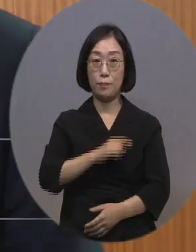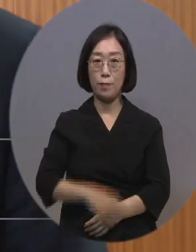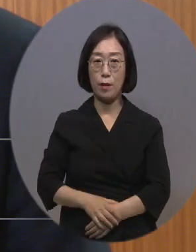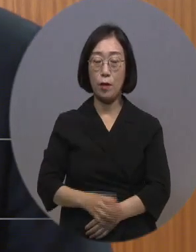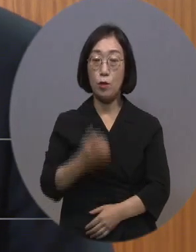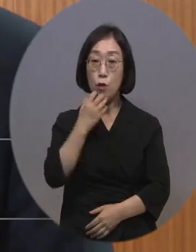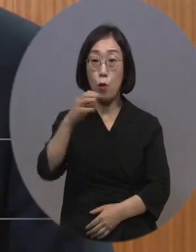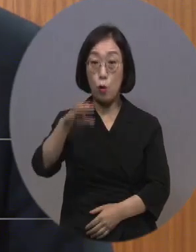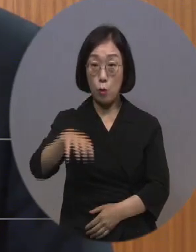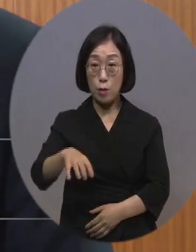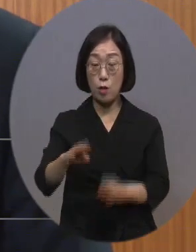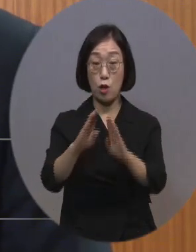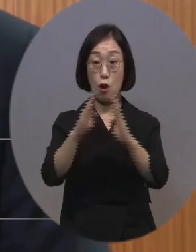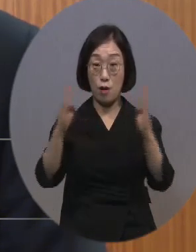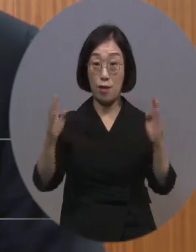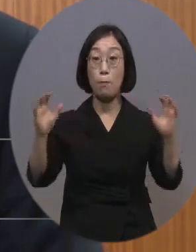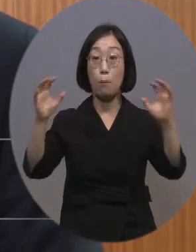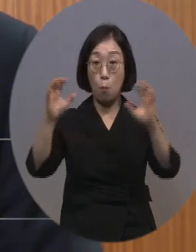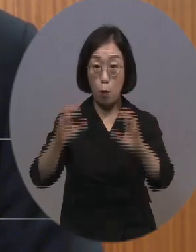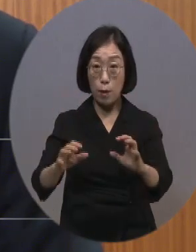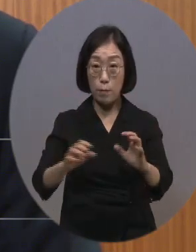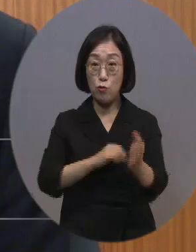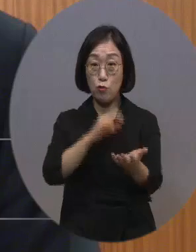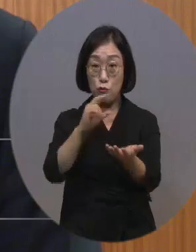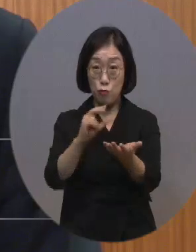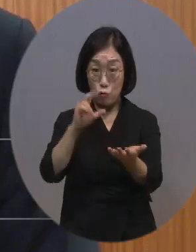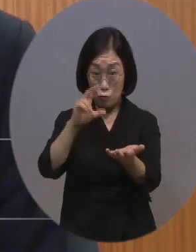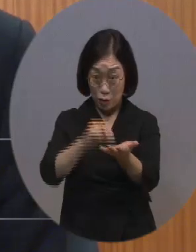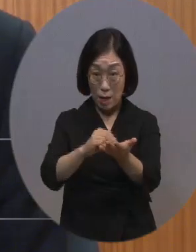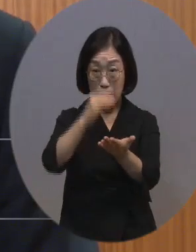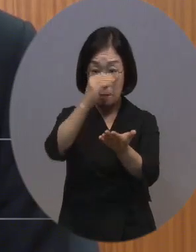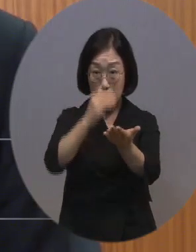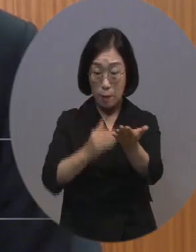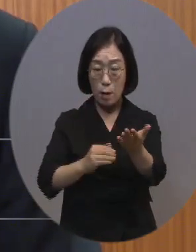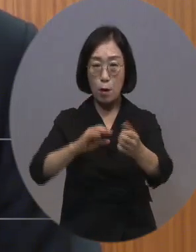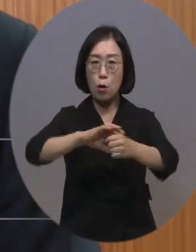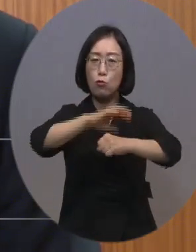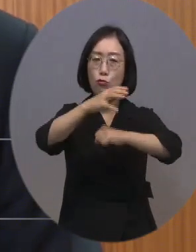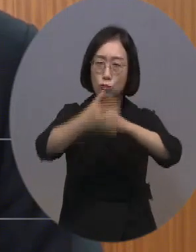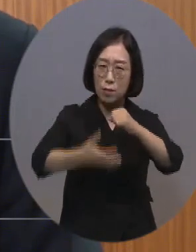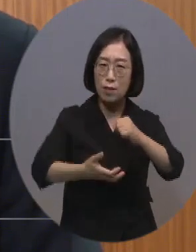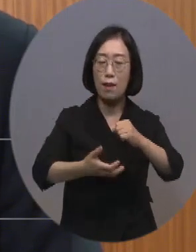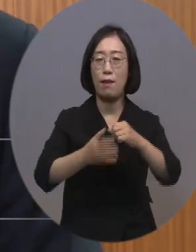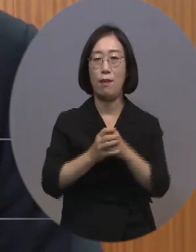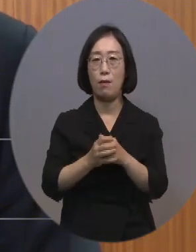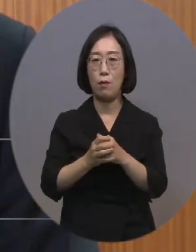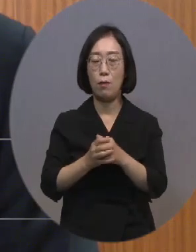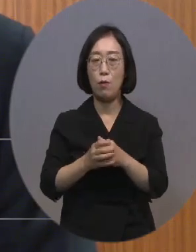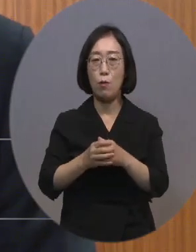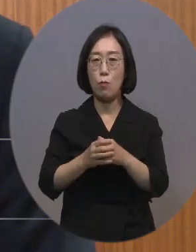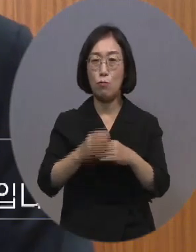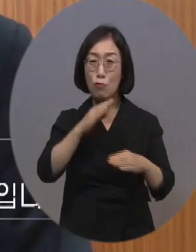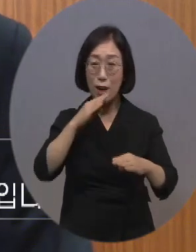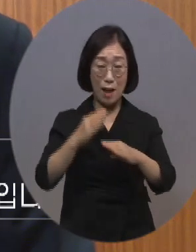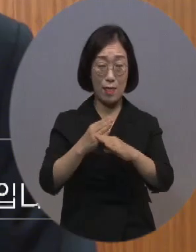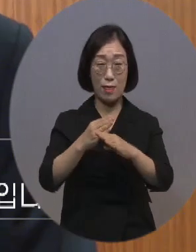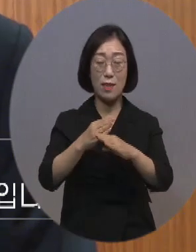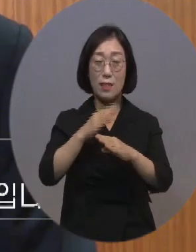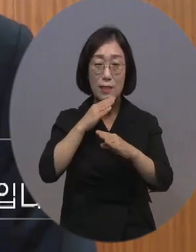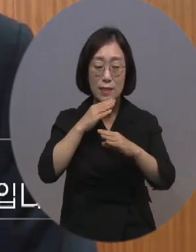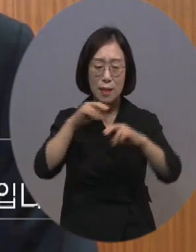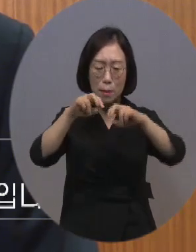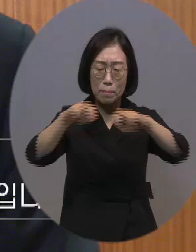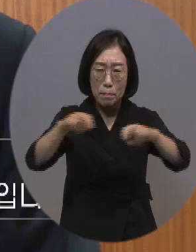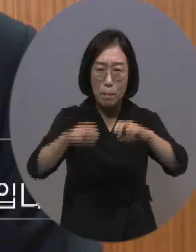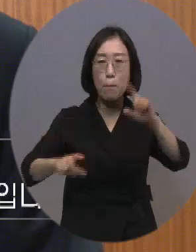글로벌 코리아 포럼의 주제를 보시면 크게 국제사회, 그다음에 두 번째로는 북한의 실상, 그다음에 세